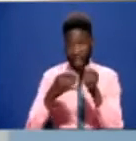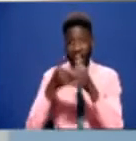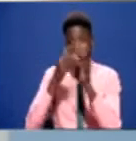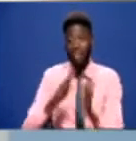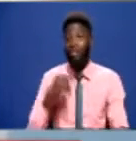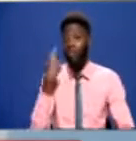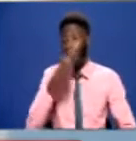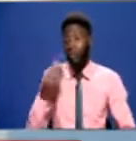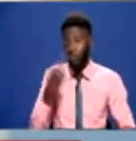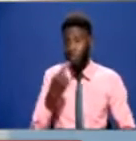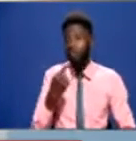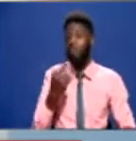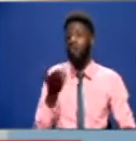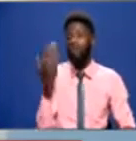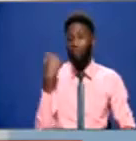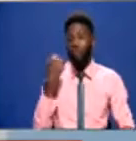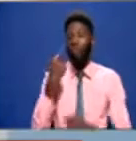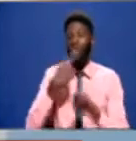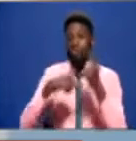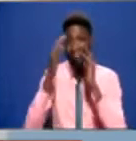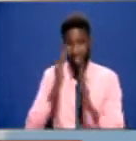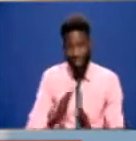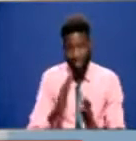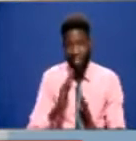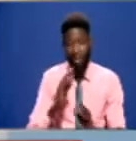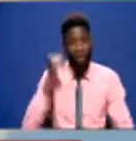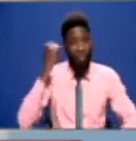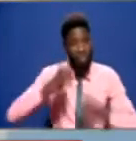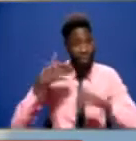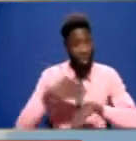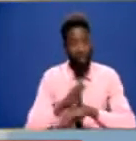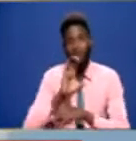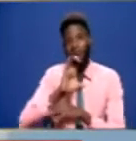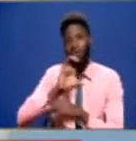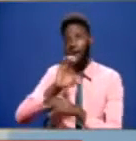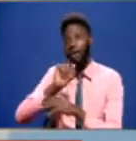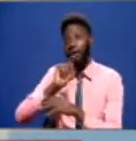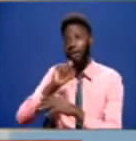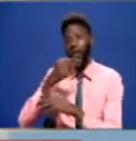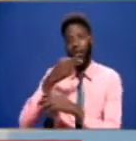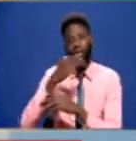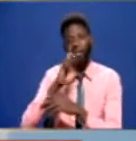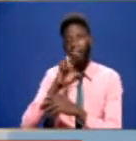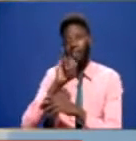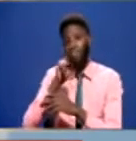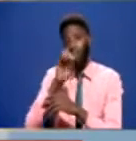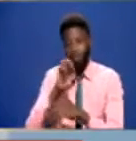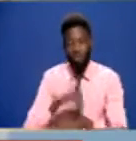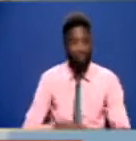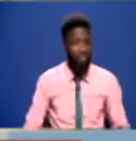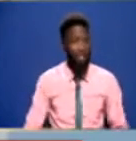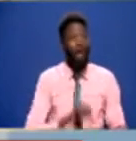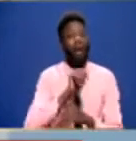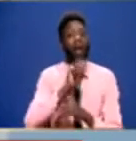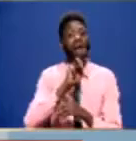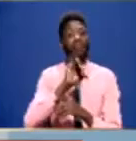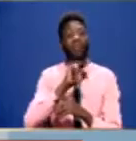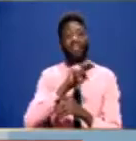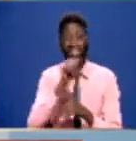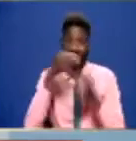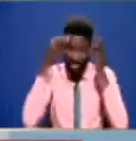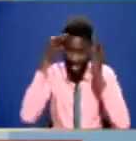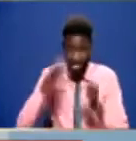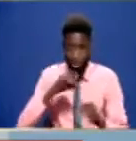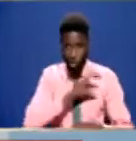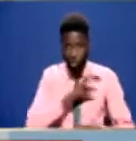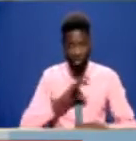marathon duniani mara mbili, Catherine Dereva. Waziri Amina alifanya uamuzi huo baada ya kuchipuka kwa tuhuma za kunyanyaswa